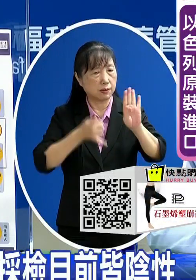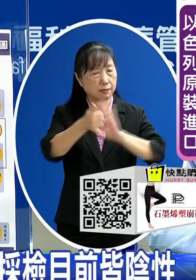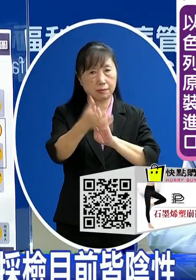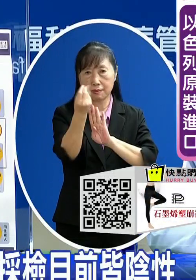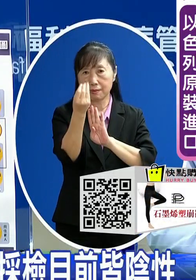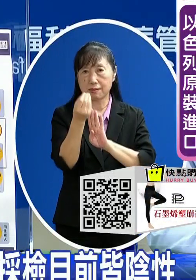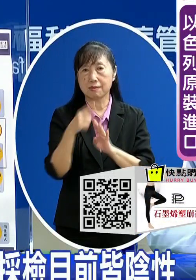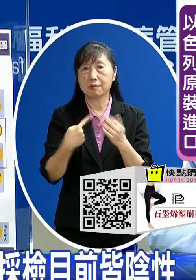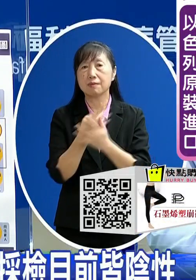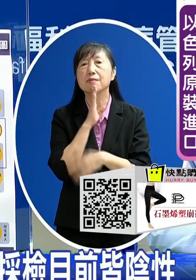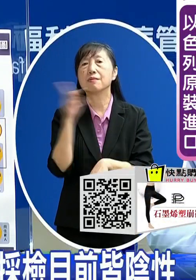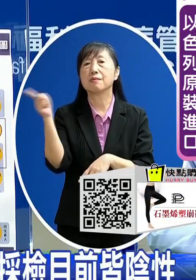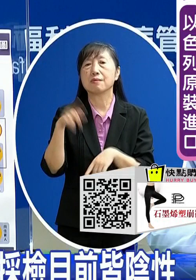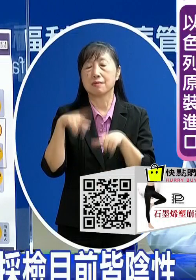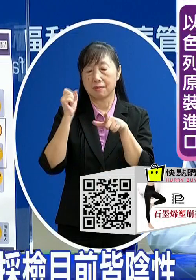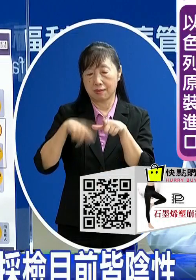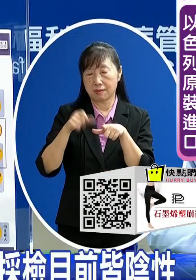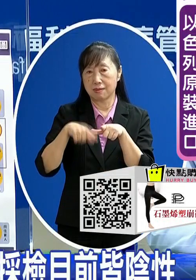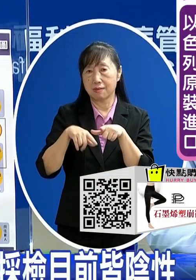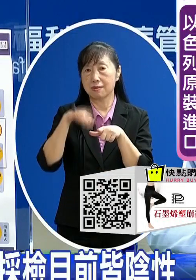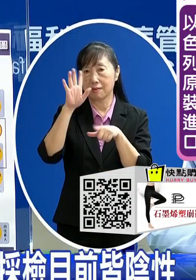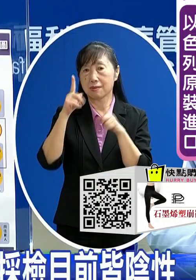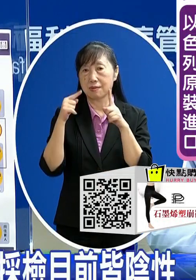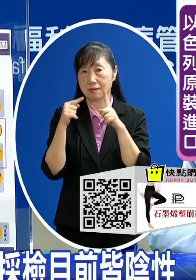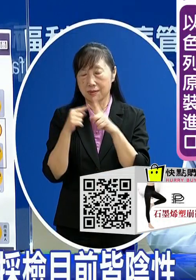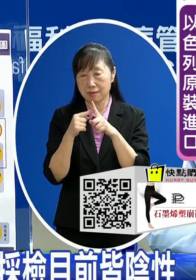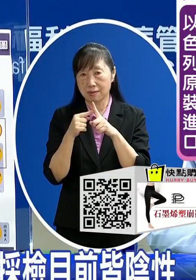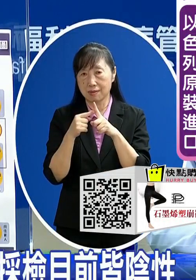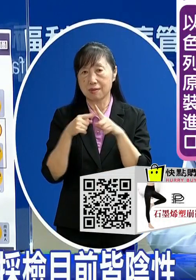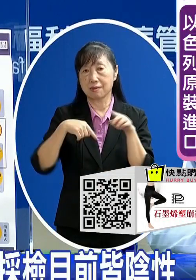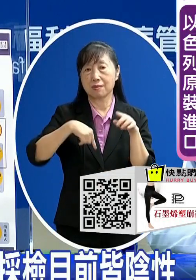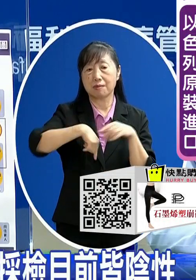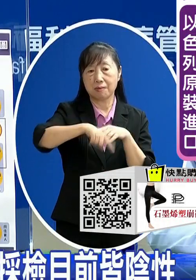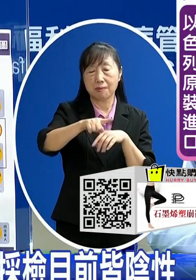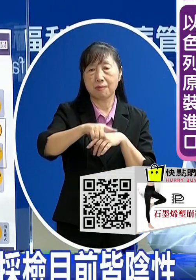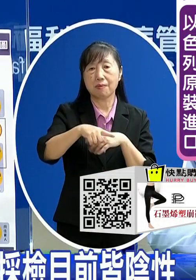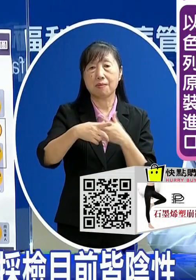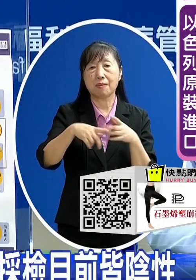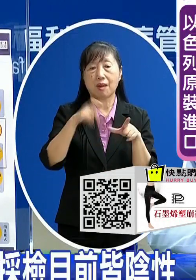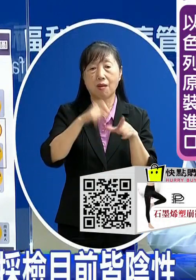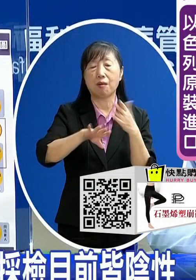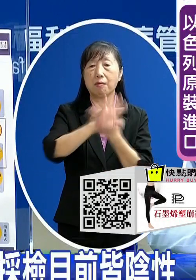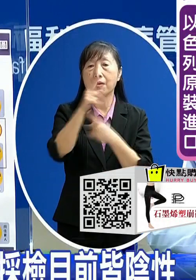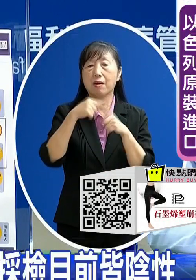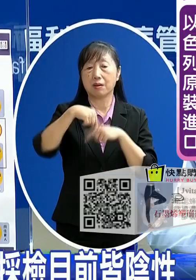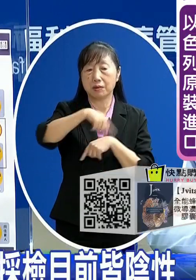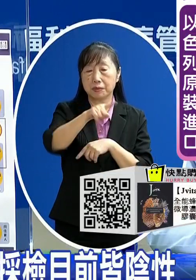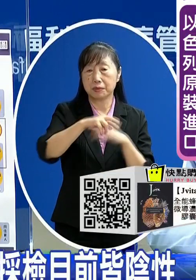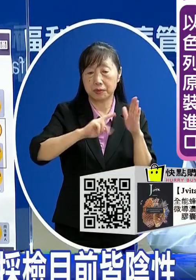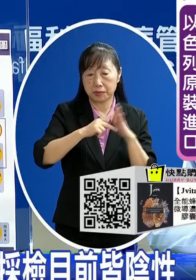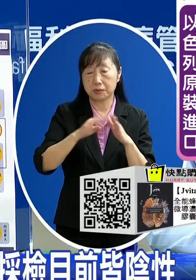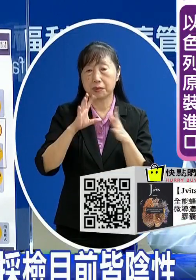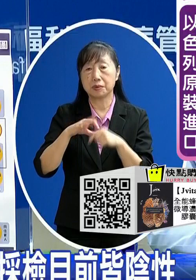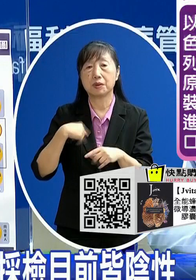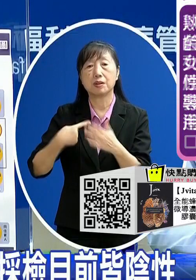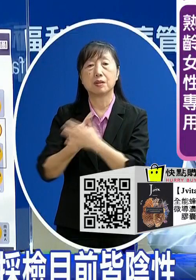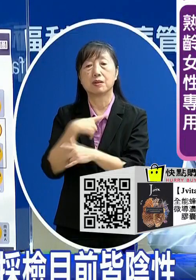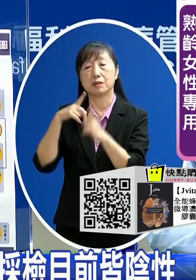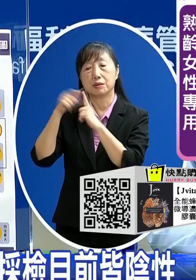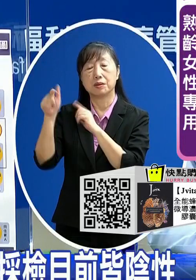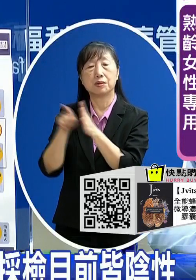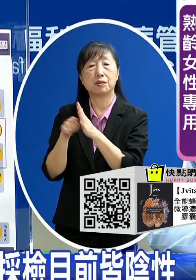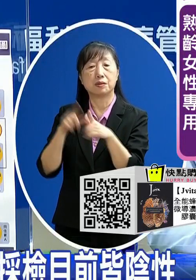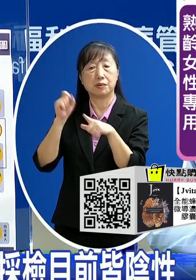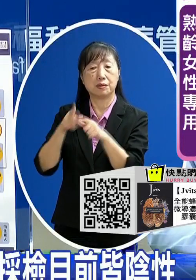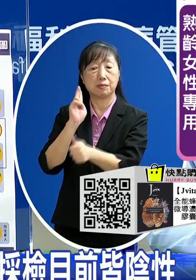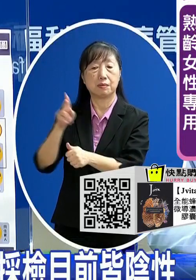公司有在那边装修，所以公司要求全员要采，那所以他就那个地方有在采，所以他就到社区去采